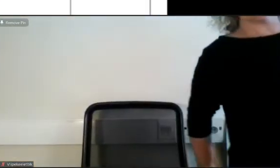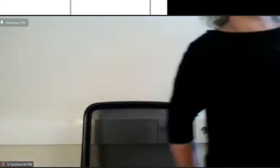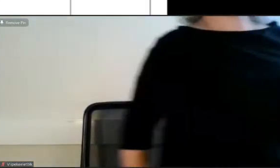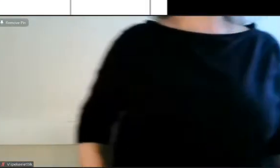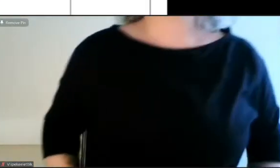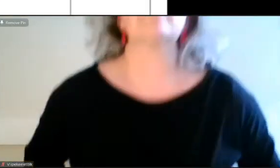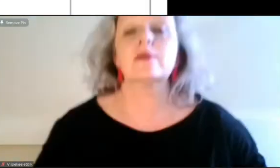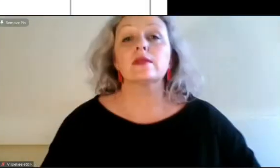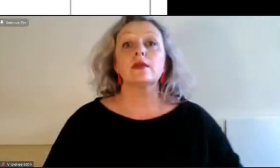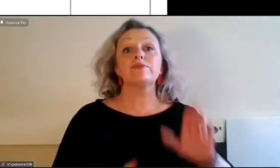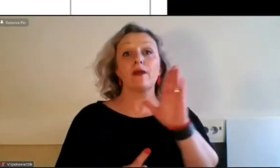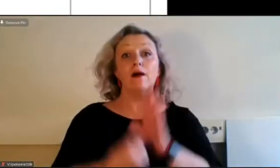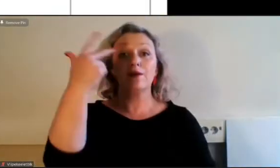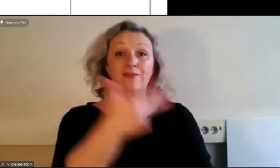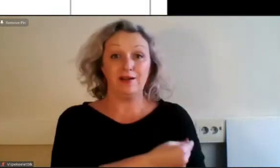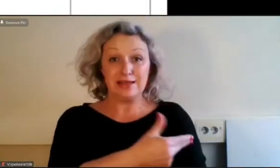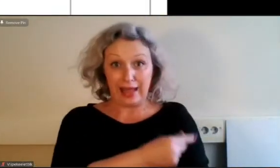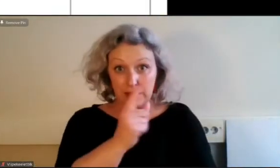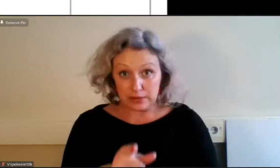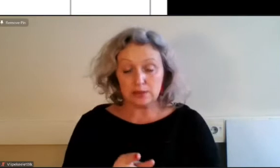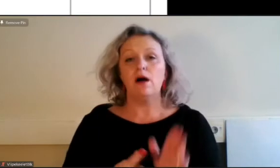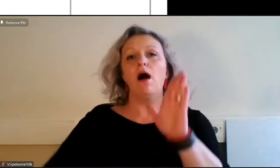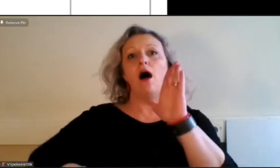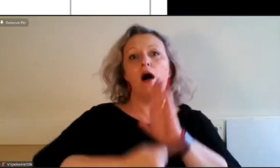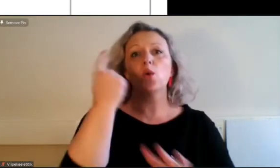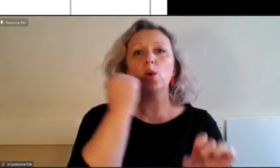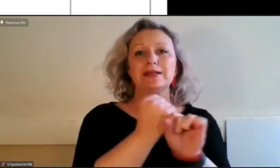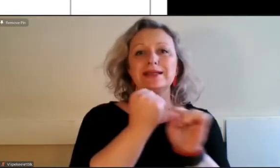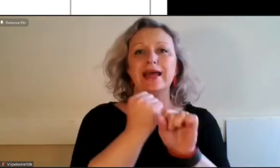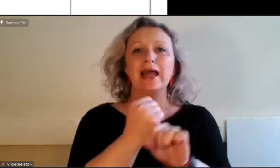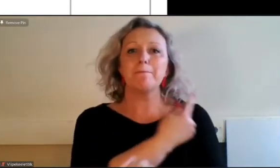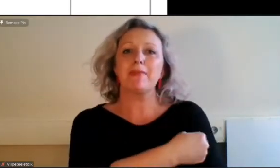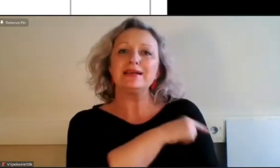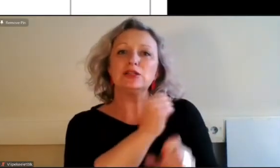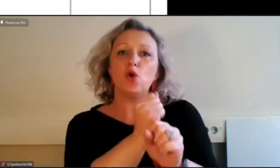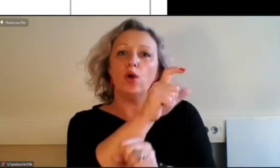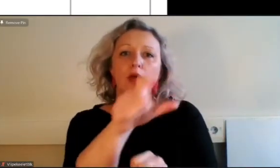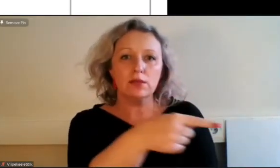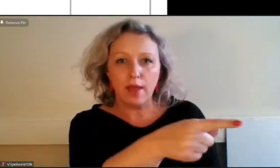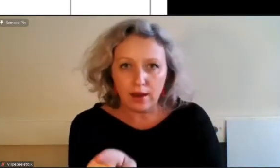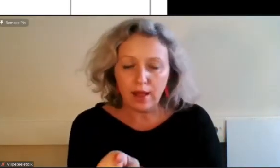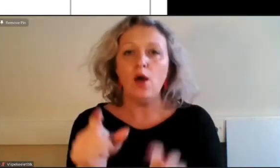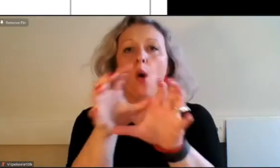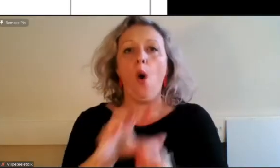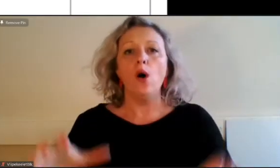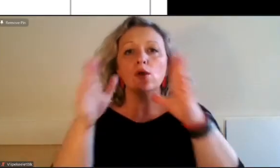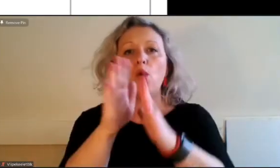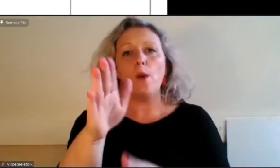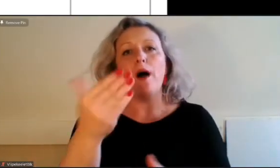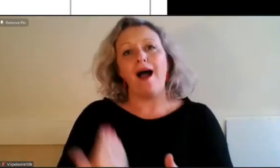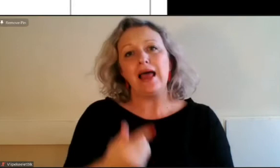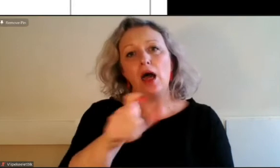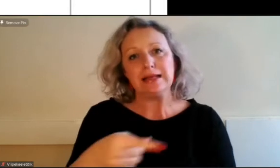peaaegu 2-kordne vahe. Päriselu andmed kinnitavad, et vaktsineeritud inimesed tegelikult levitavad